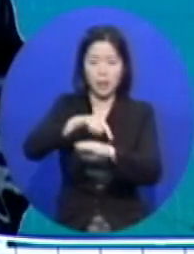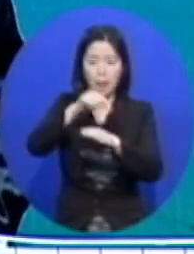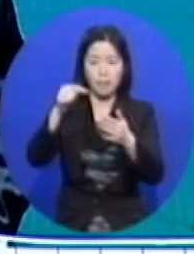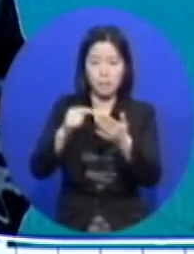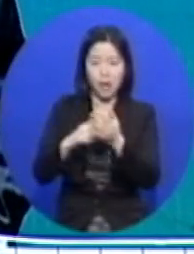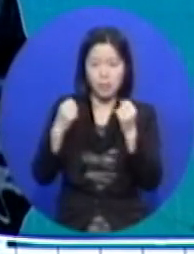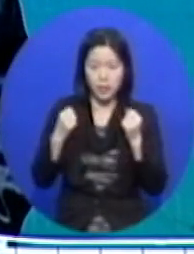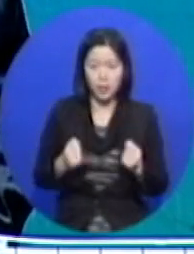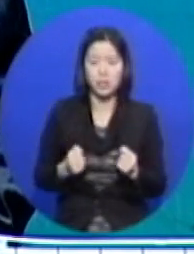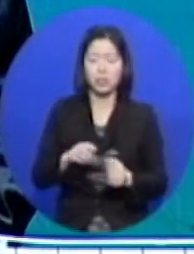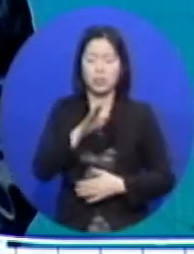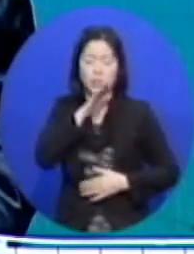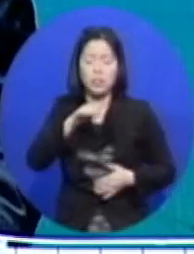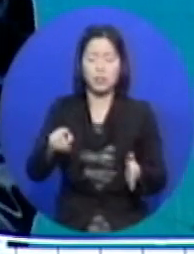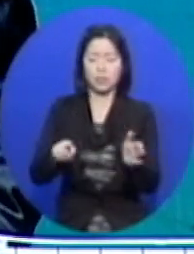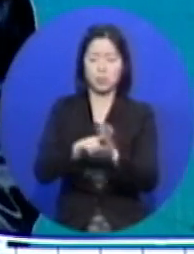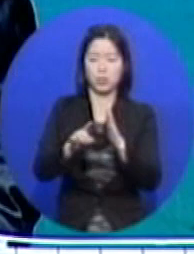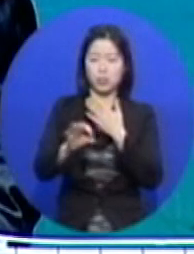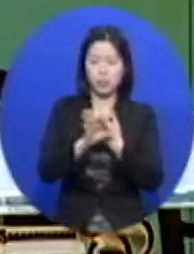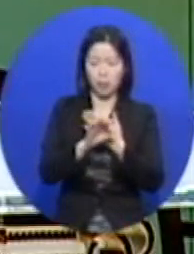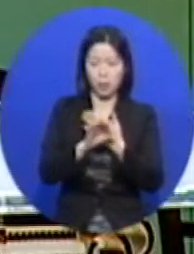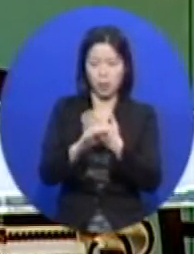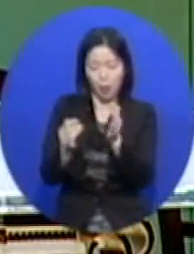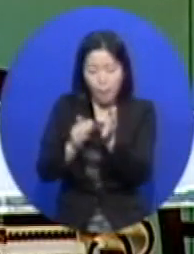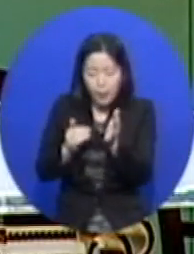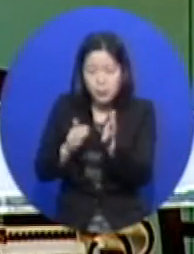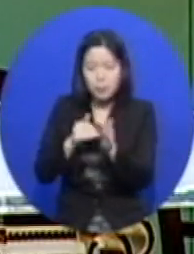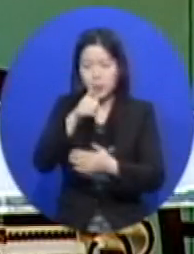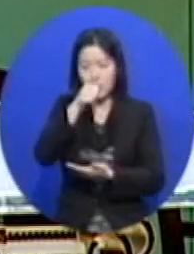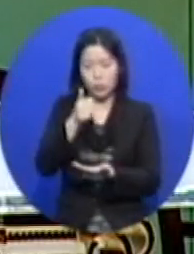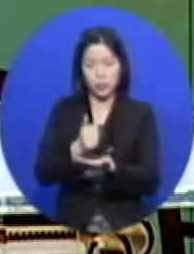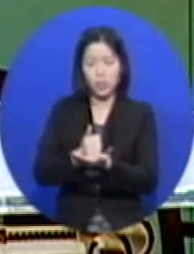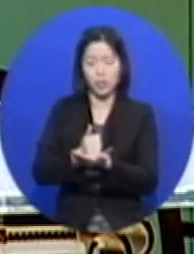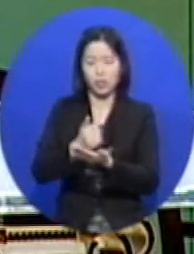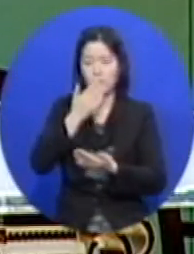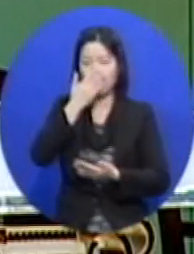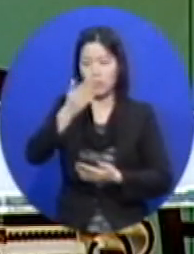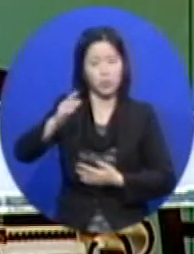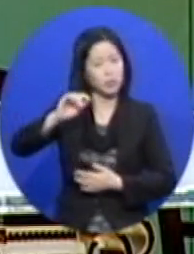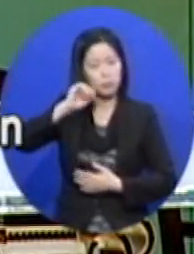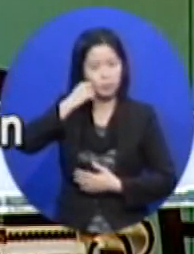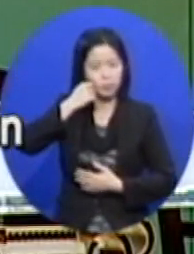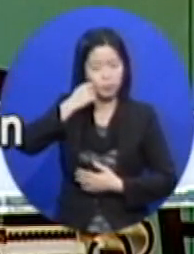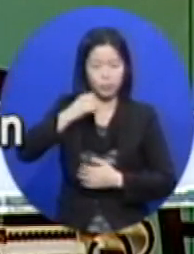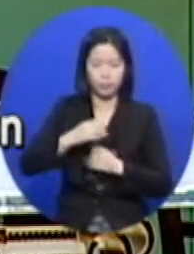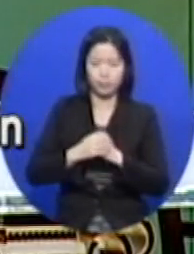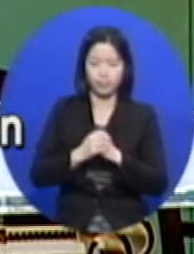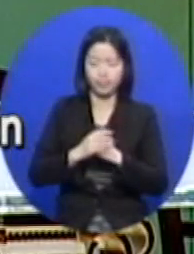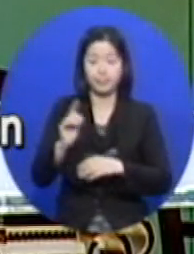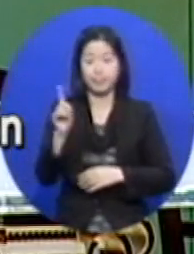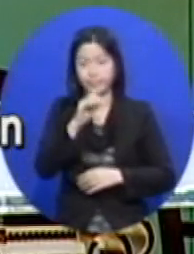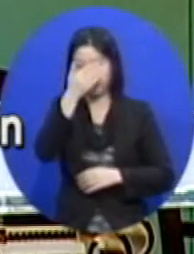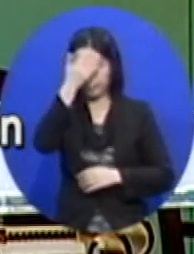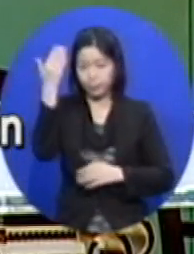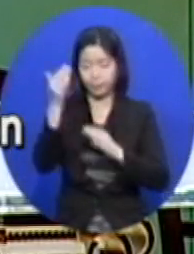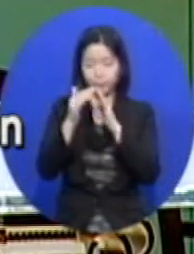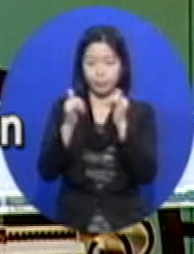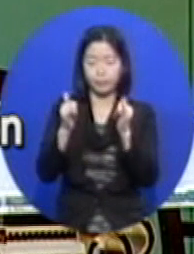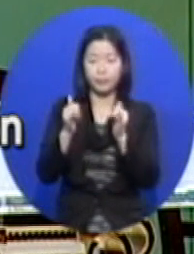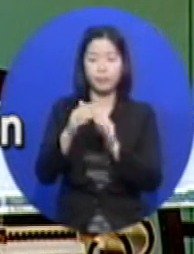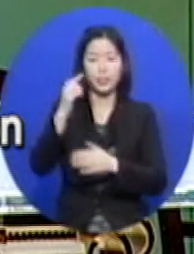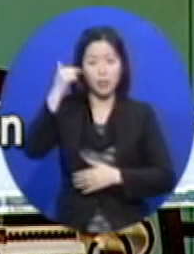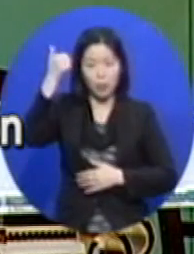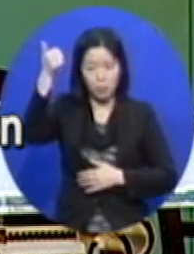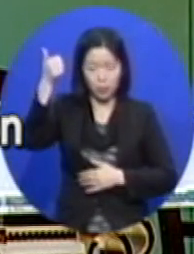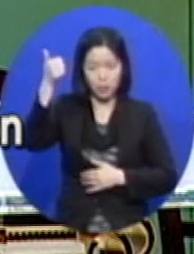믿는다면 여러분 음미 단죄 라는게 어떻게 가능한가요 어떤 청년이 목사님